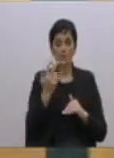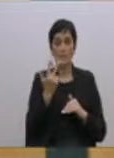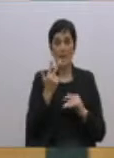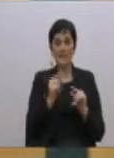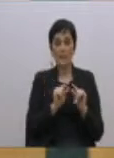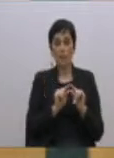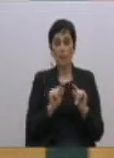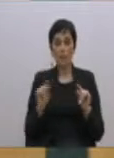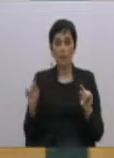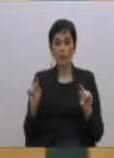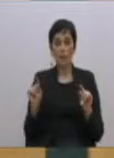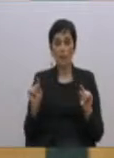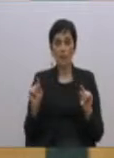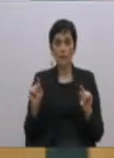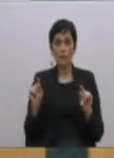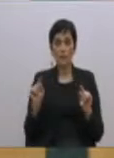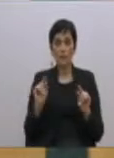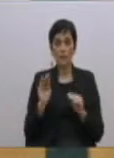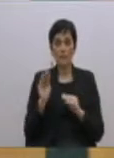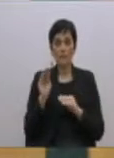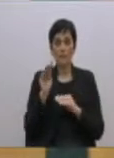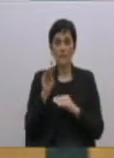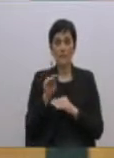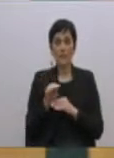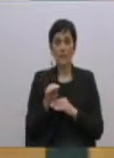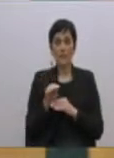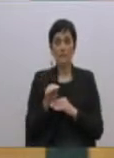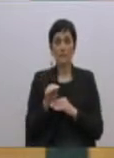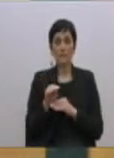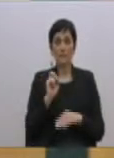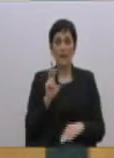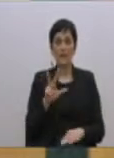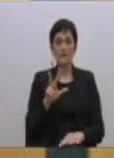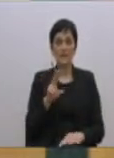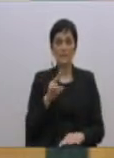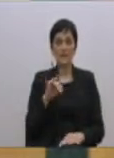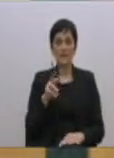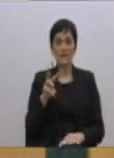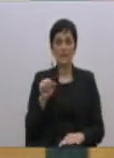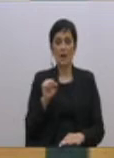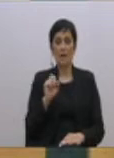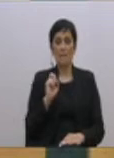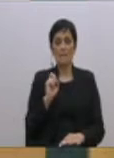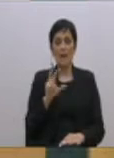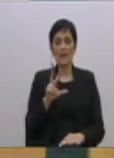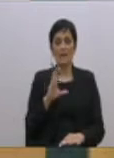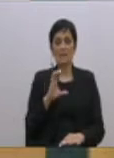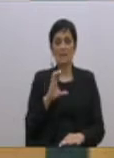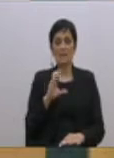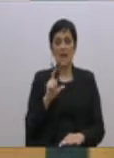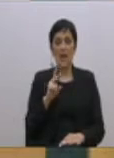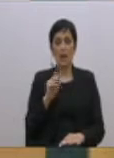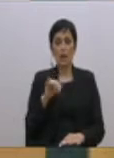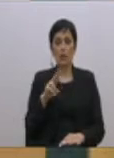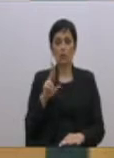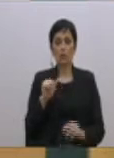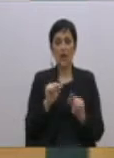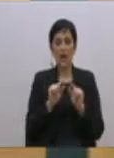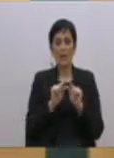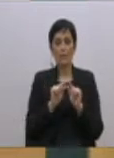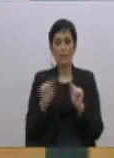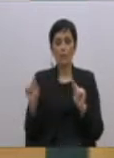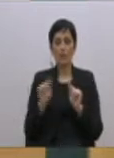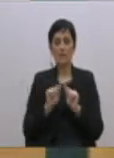muhši, da, e mateba, mesamete, da, mesamete, secunda, muhle, puncte